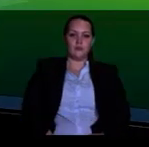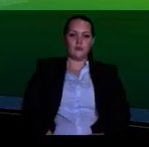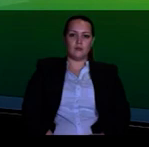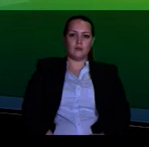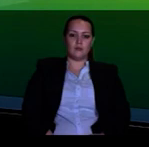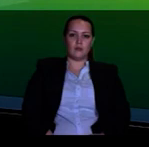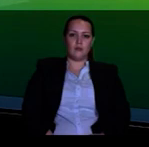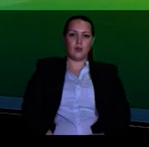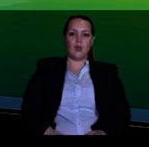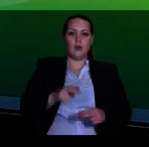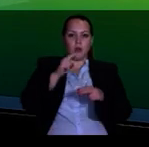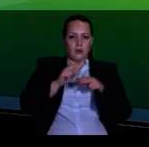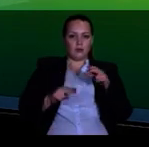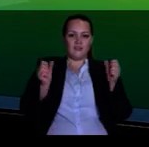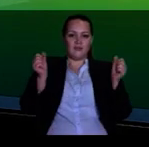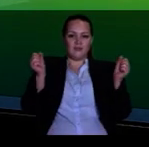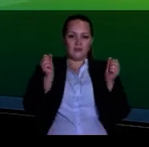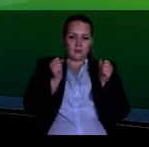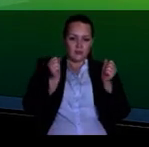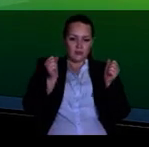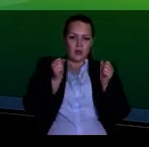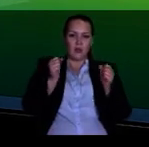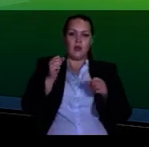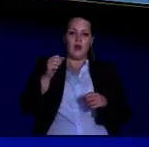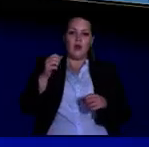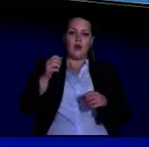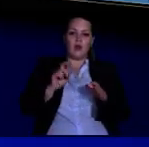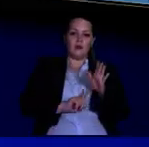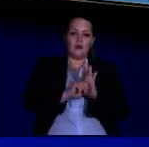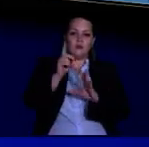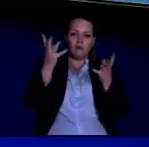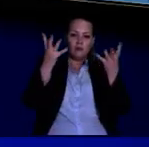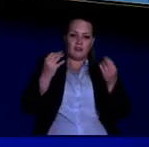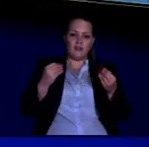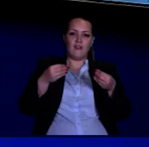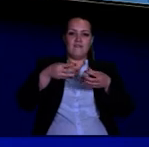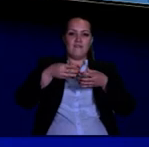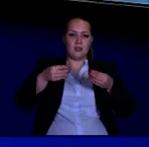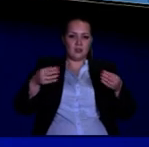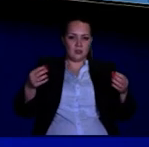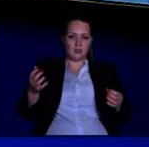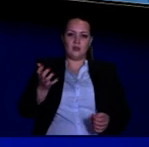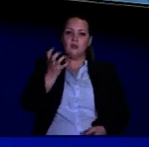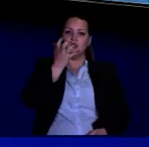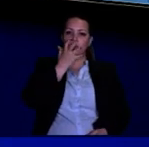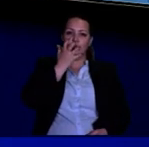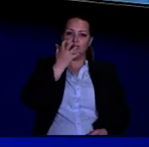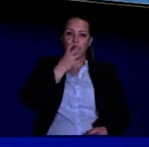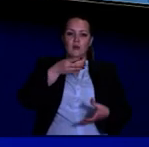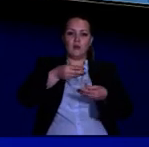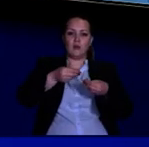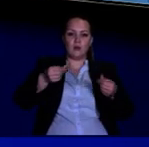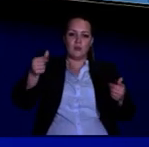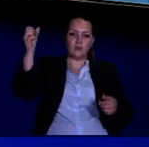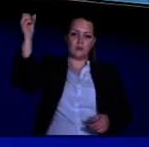Пройдет зима холодная, наступят дни весенние, теплом растопит